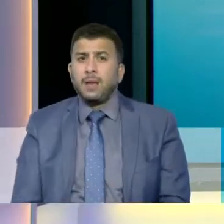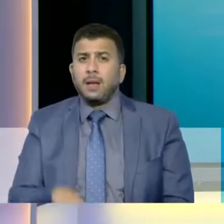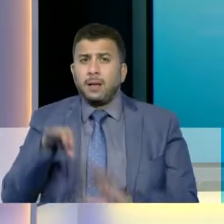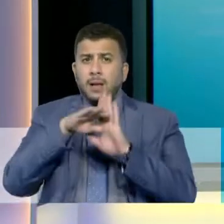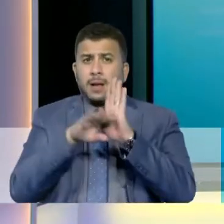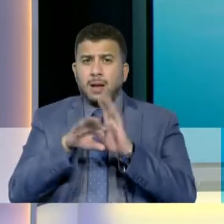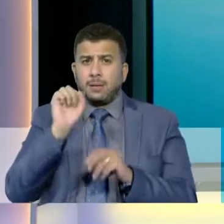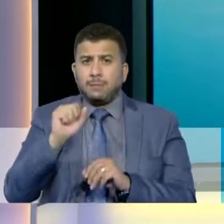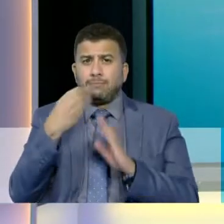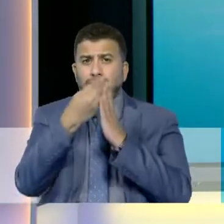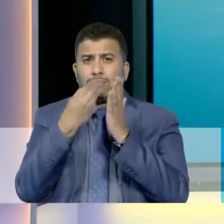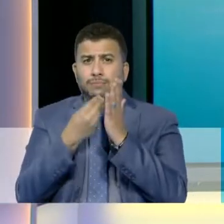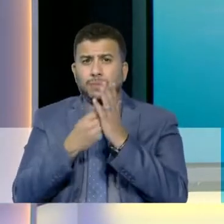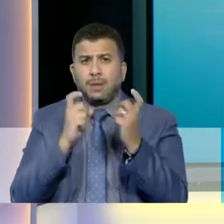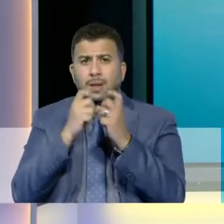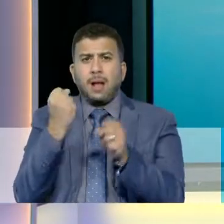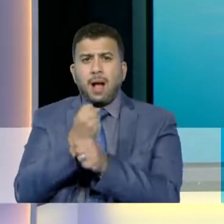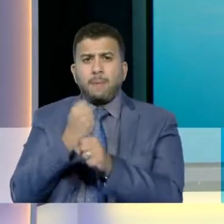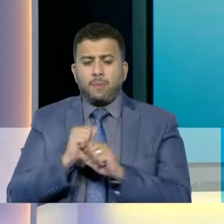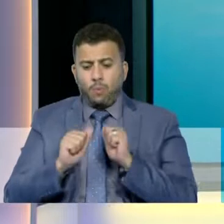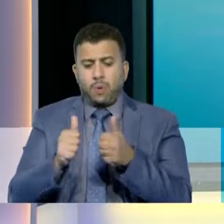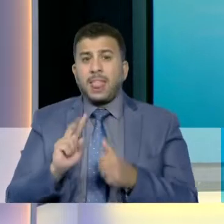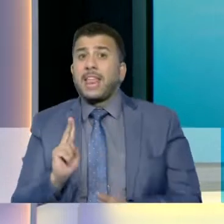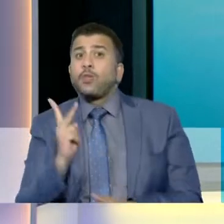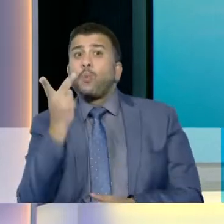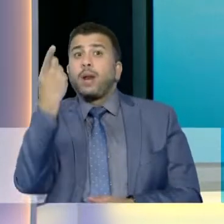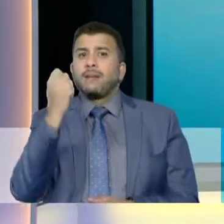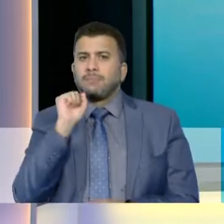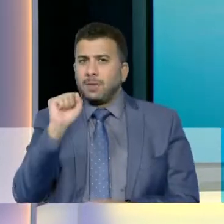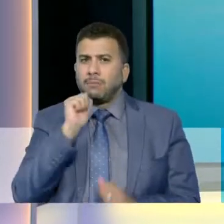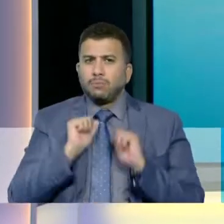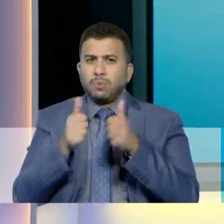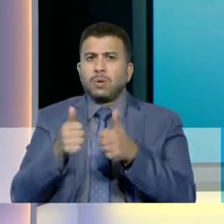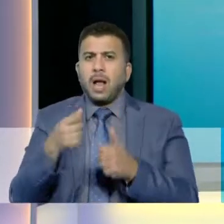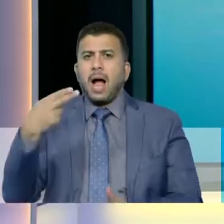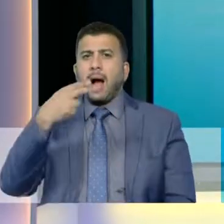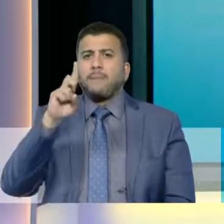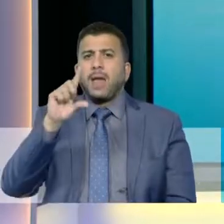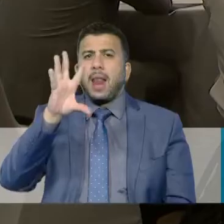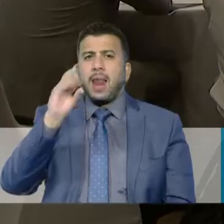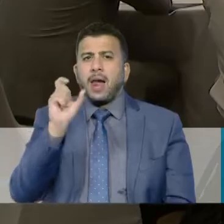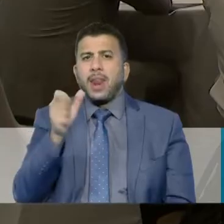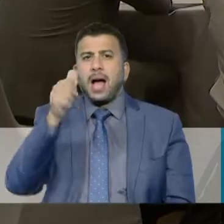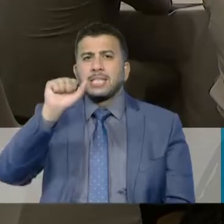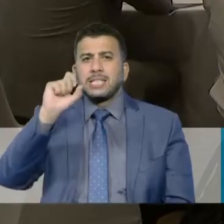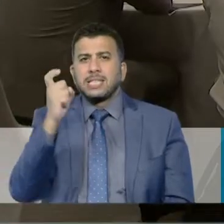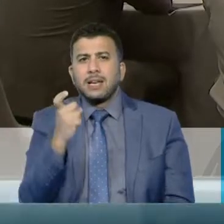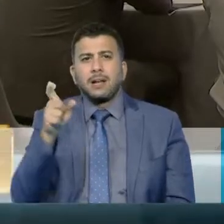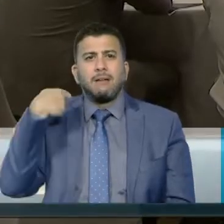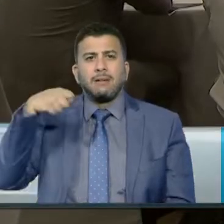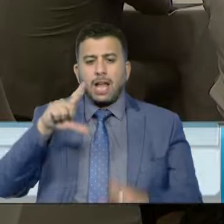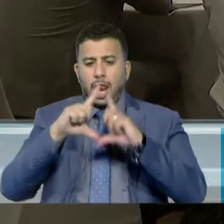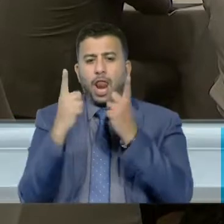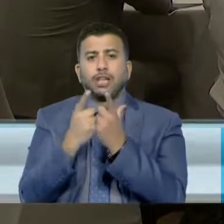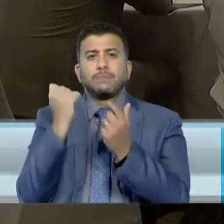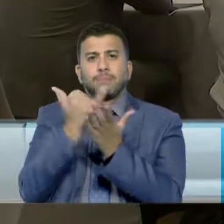نظمت لجنة دور المحترفين ورشة عمل المبادرات التطويرية الفنية بحضور سعادة عبدالله ناصر الجنيبي رئيس لجنة دور